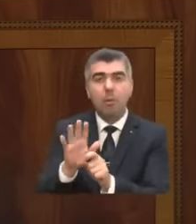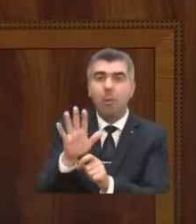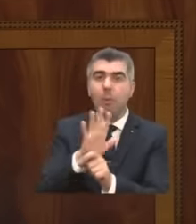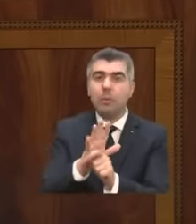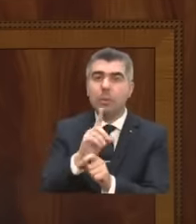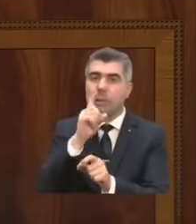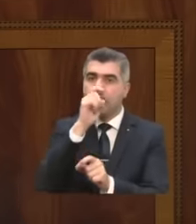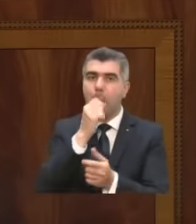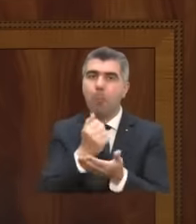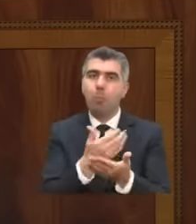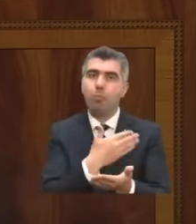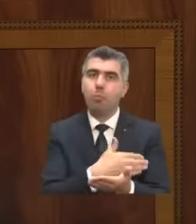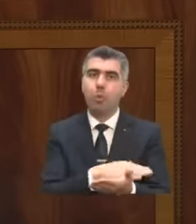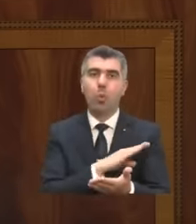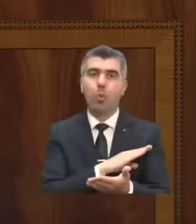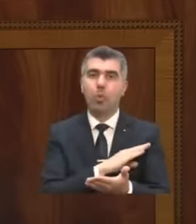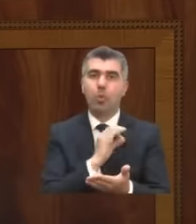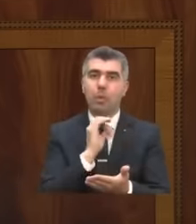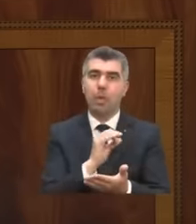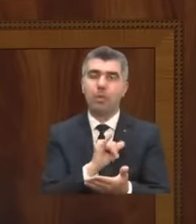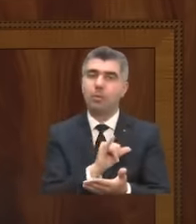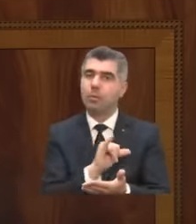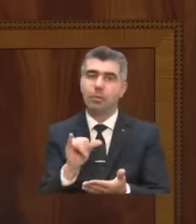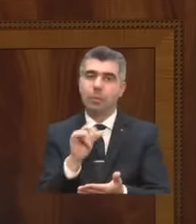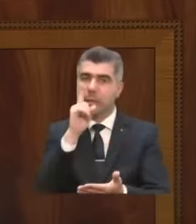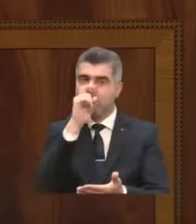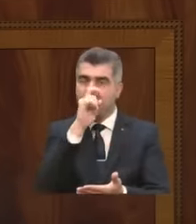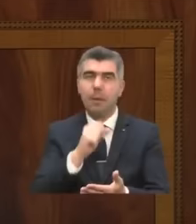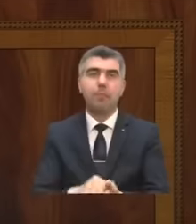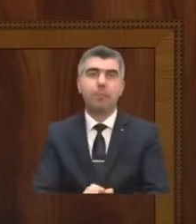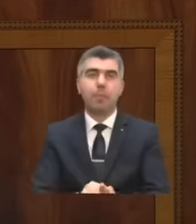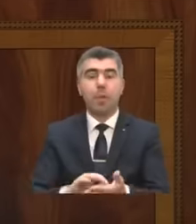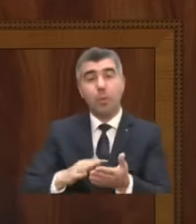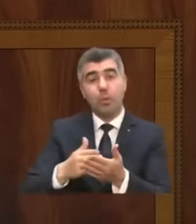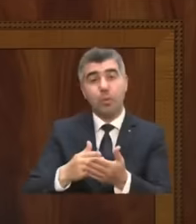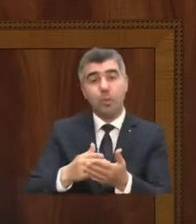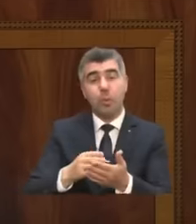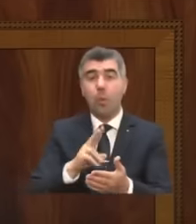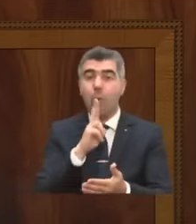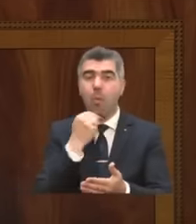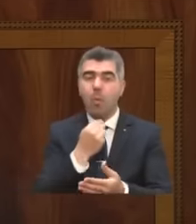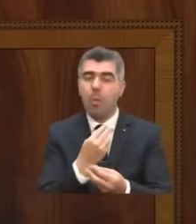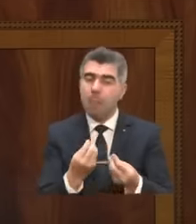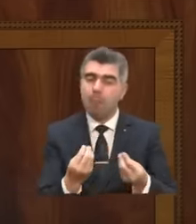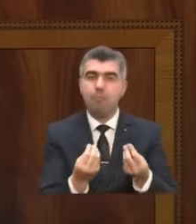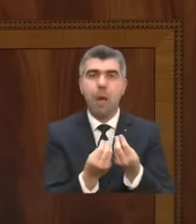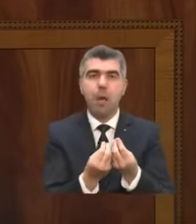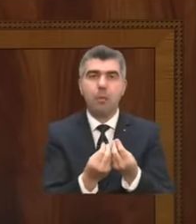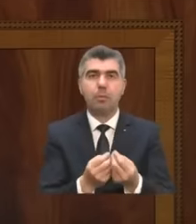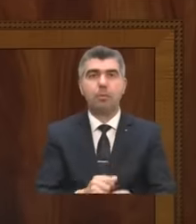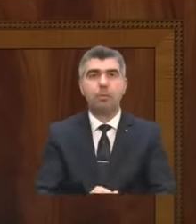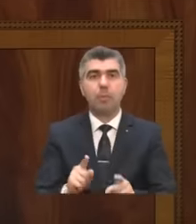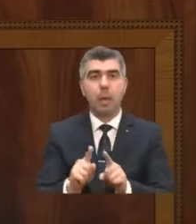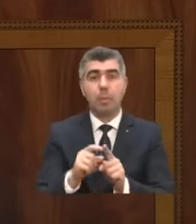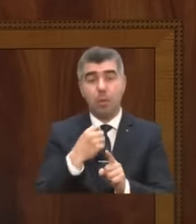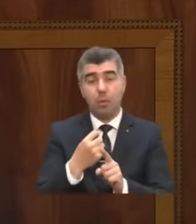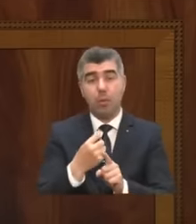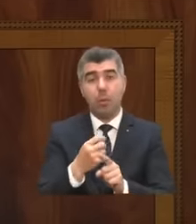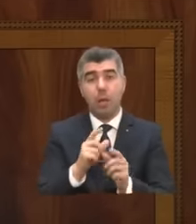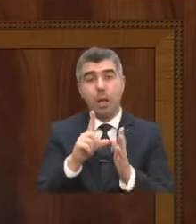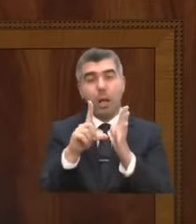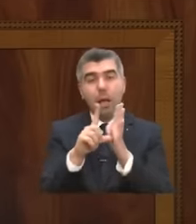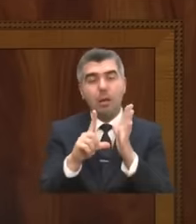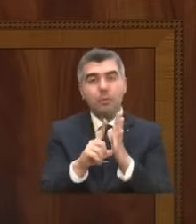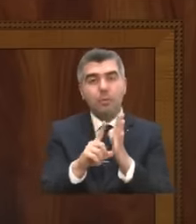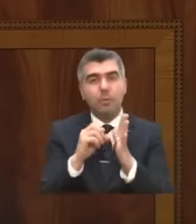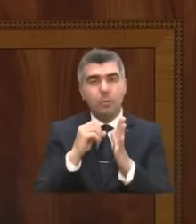يتحمل مسؤوليته، هو مستعد باش يتحمل المسؤوليه ديالو، خاص غير بمقابل الحكومه تتحمل مسؤوليتها ايضا. مشروع قانون الاعمال المقايسه اللي جايب لنا السيد رئيس